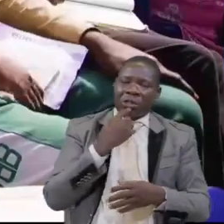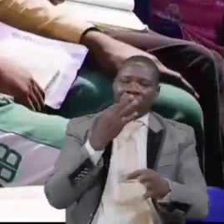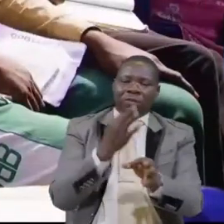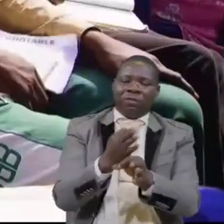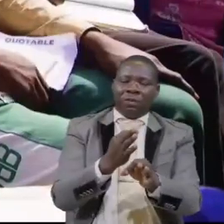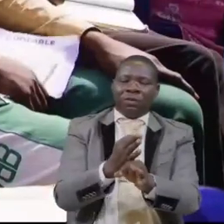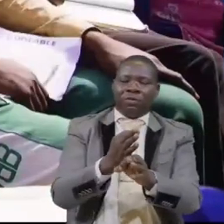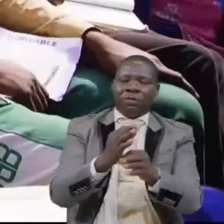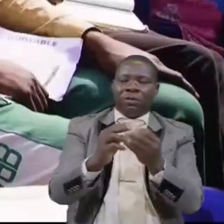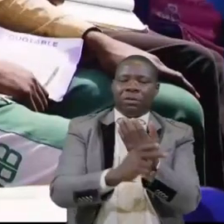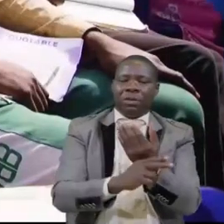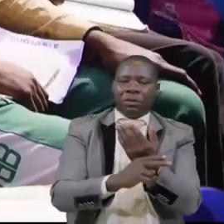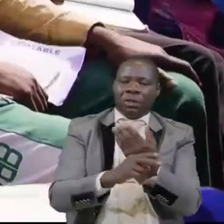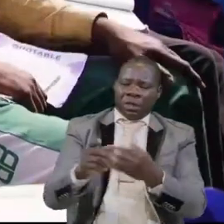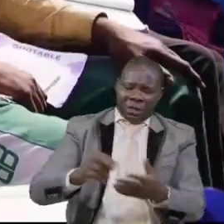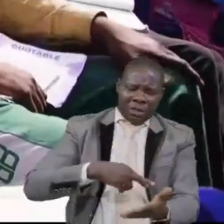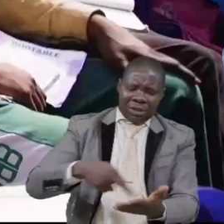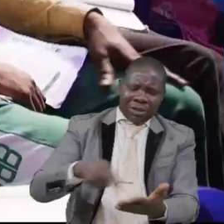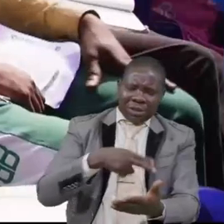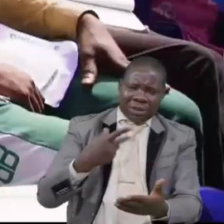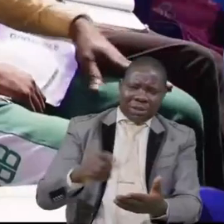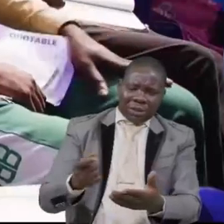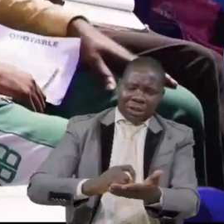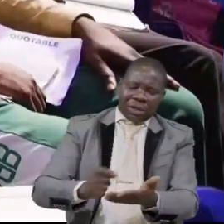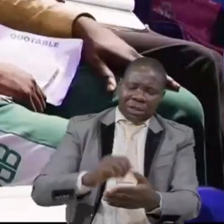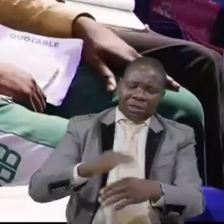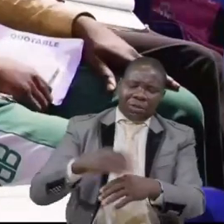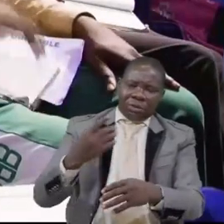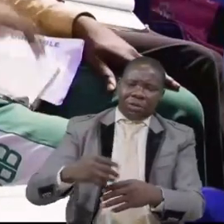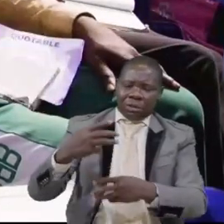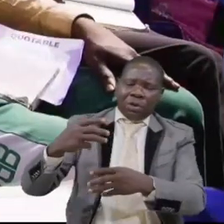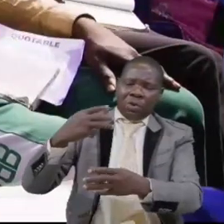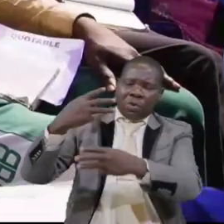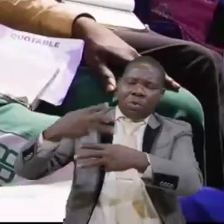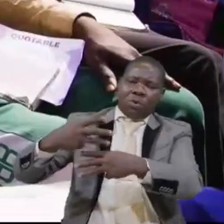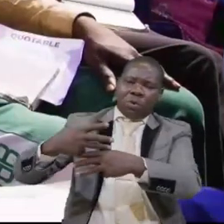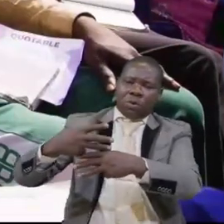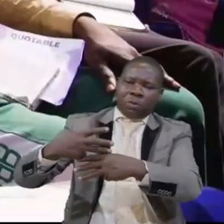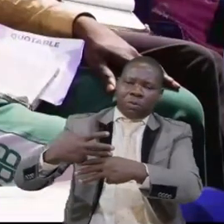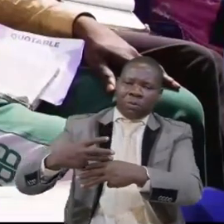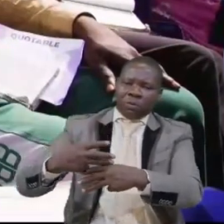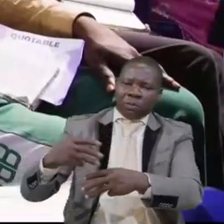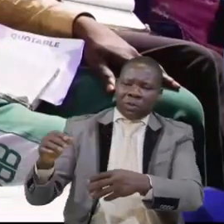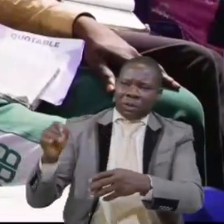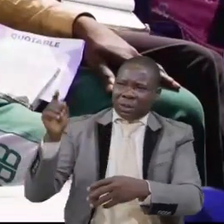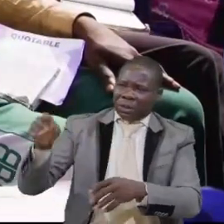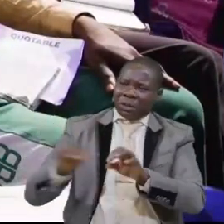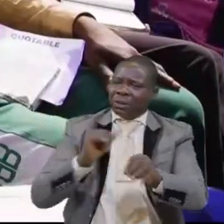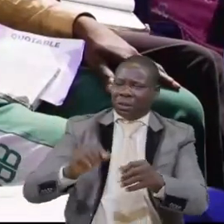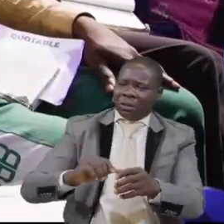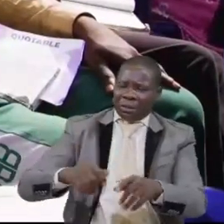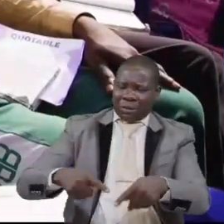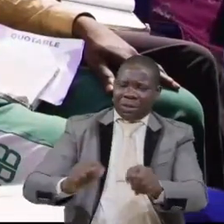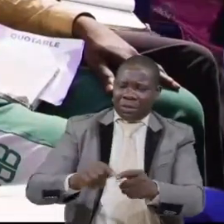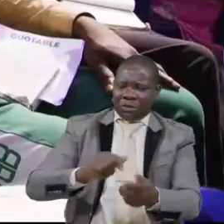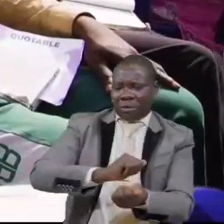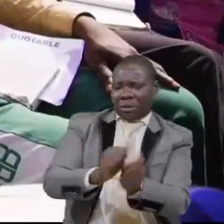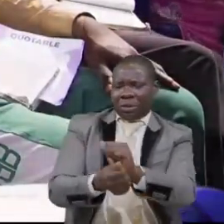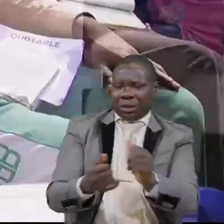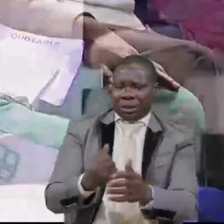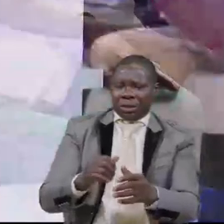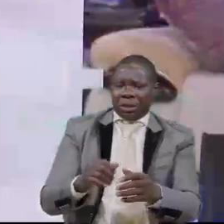fervante il a écrit les il a lu les écrits sur le mur il n'a pas modifié le sens il n'a pas